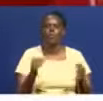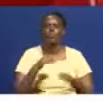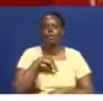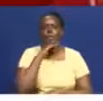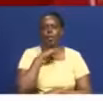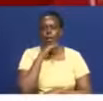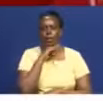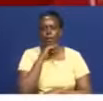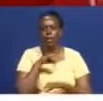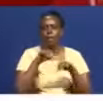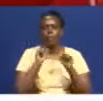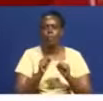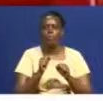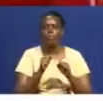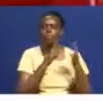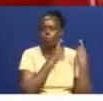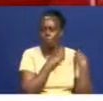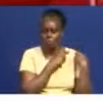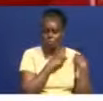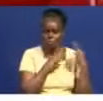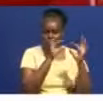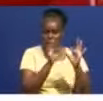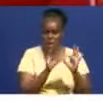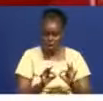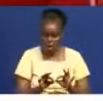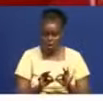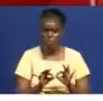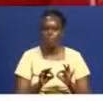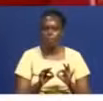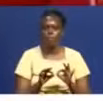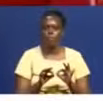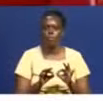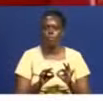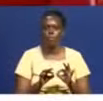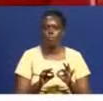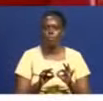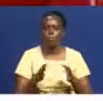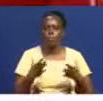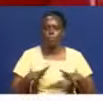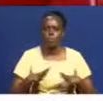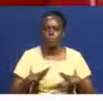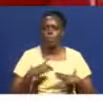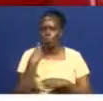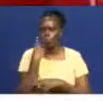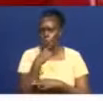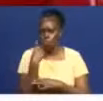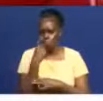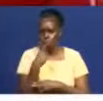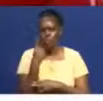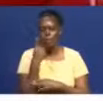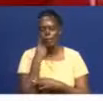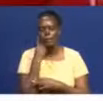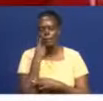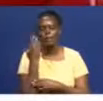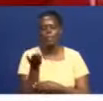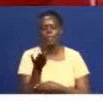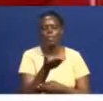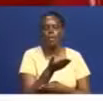wetu waweze kuchukuliwa hatua bila kusaza. Wale wananchi ambao